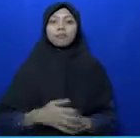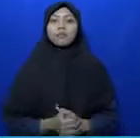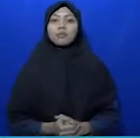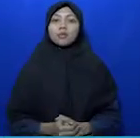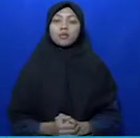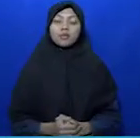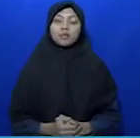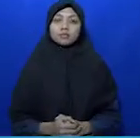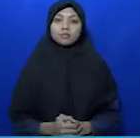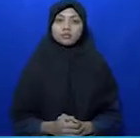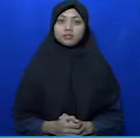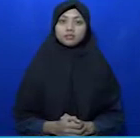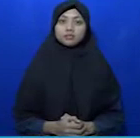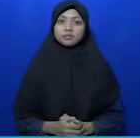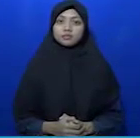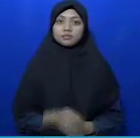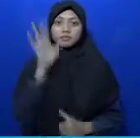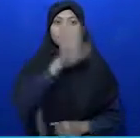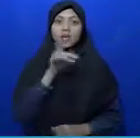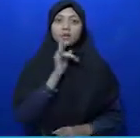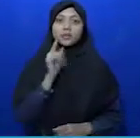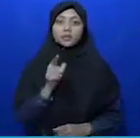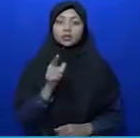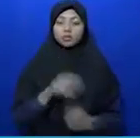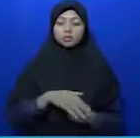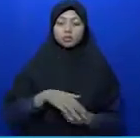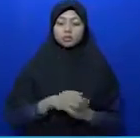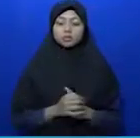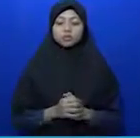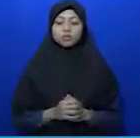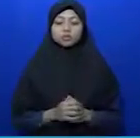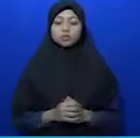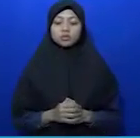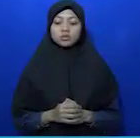Tinto. Skemanya seperti itu, yang di bawah.